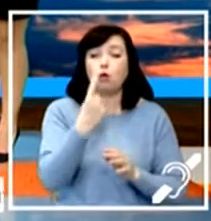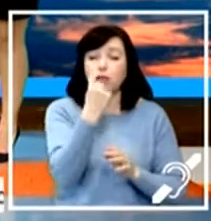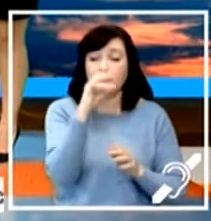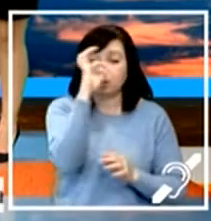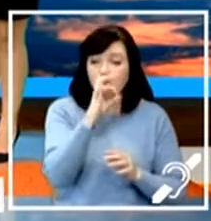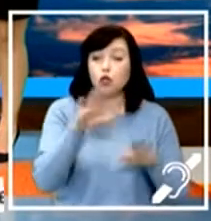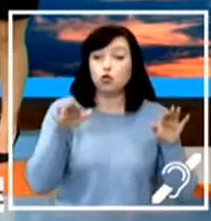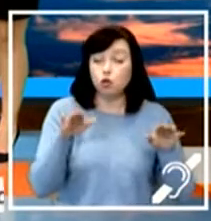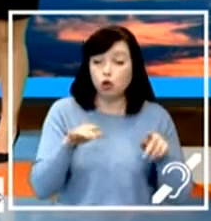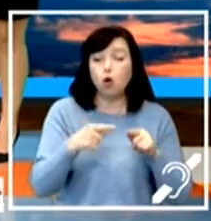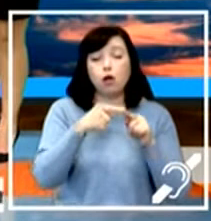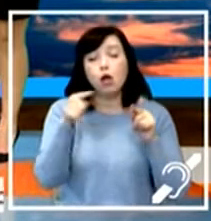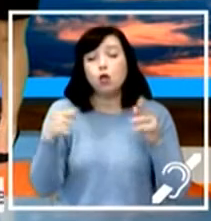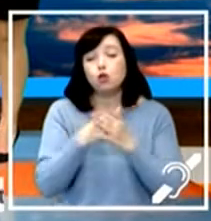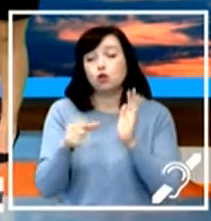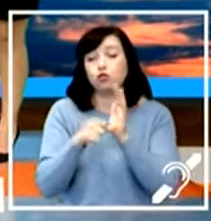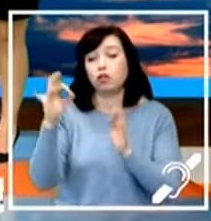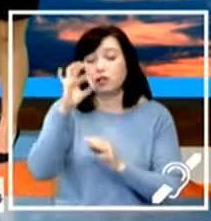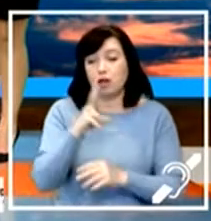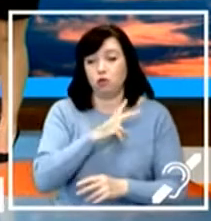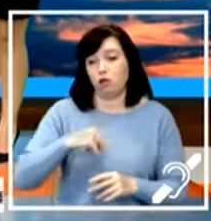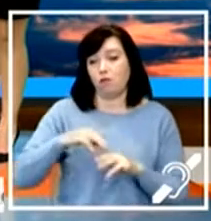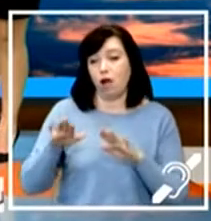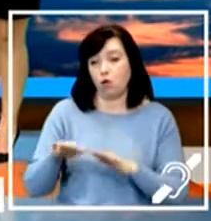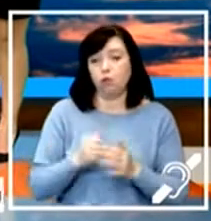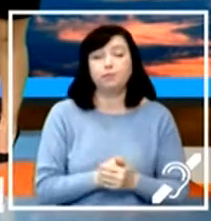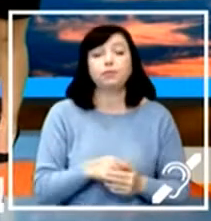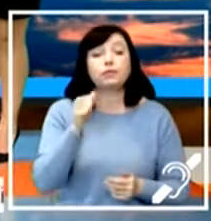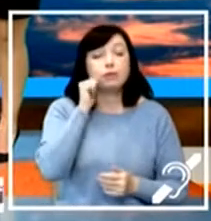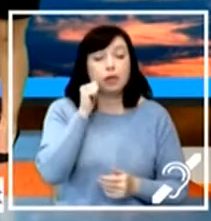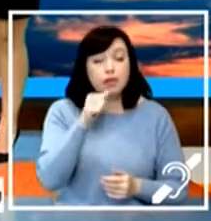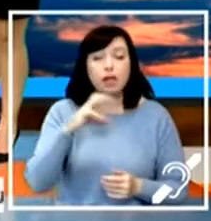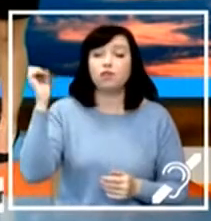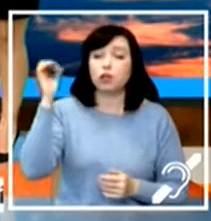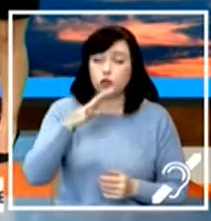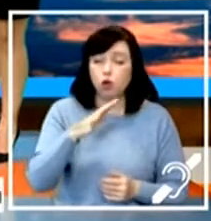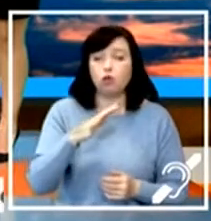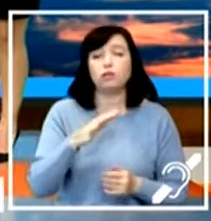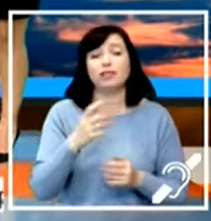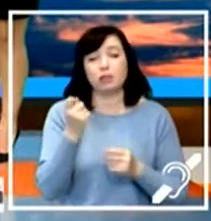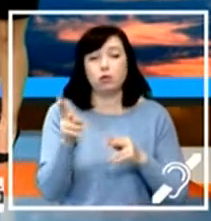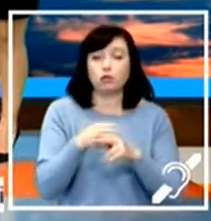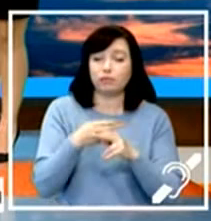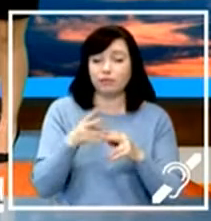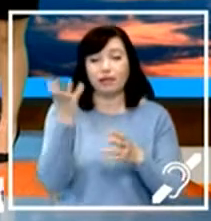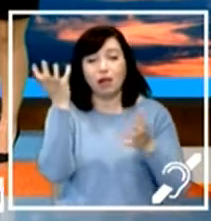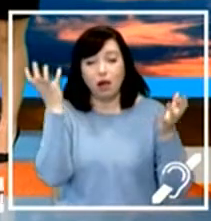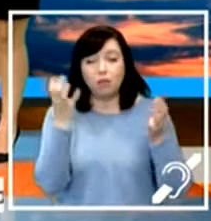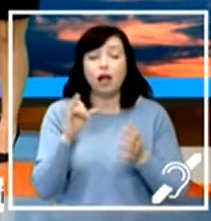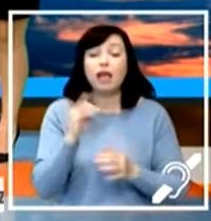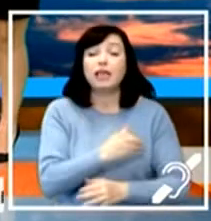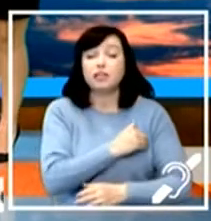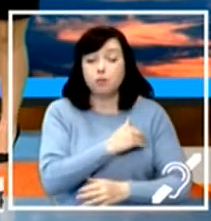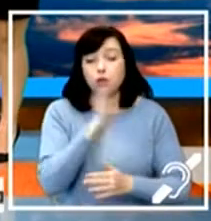Soroca și vor ajunge până la cel mult 6 grade la Cahul. Mâine, momentele cu soare vor alterna cu cele cu nori, iar valorile termice